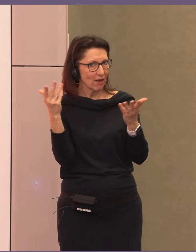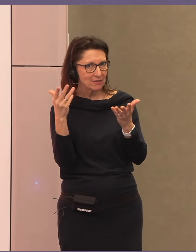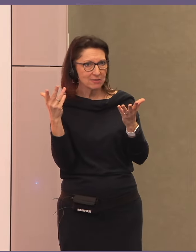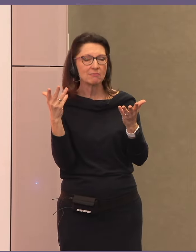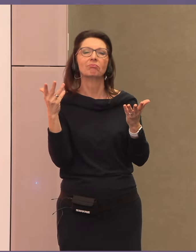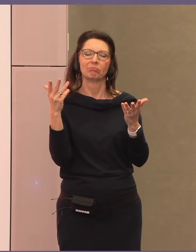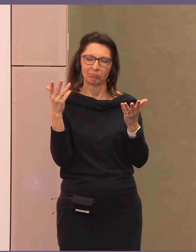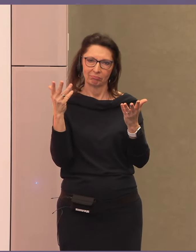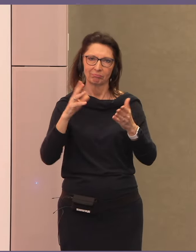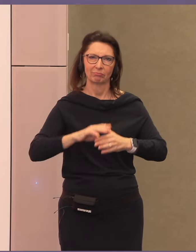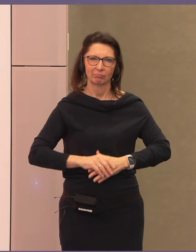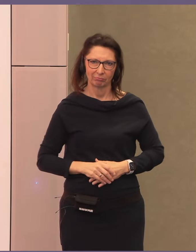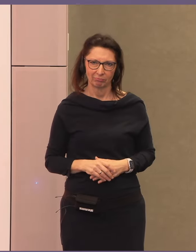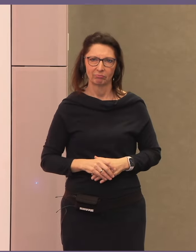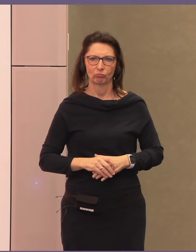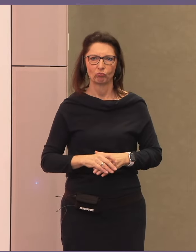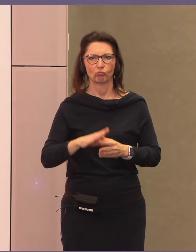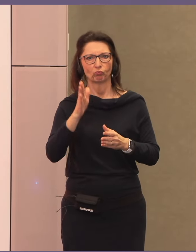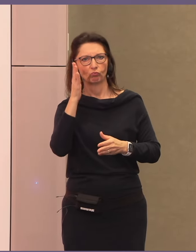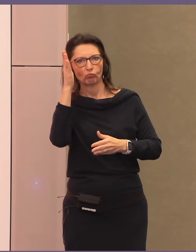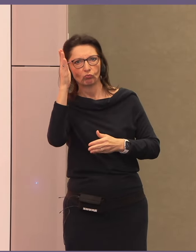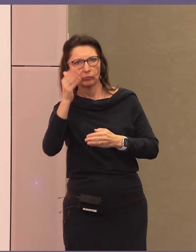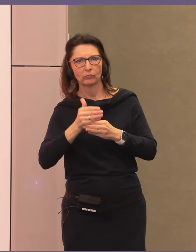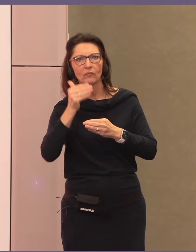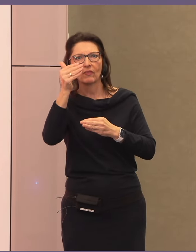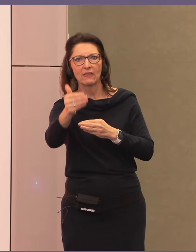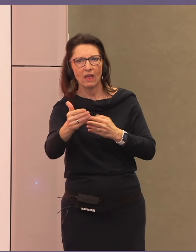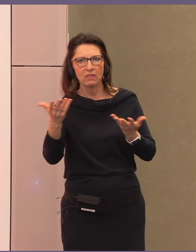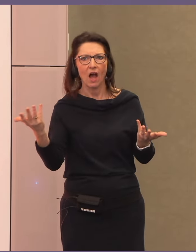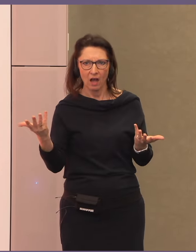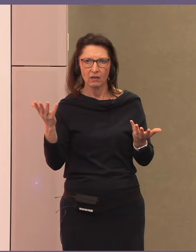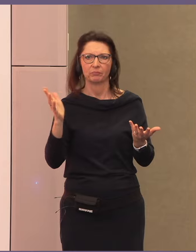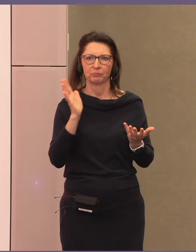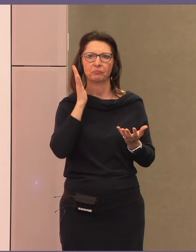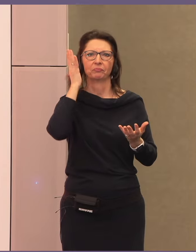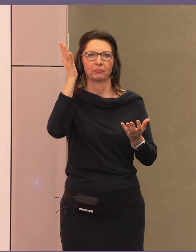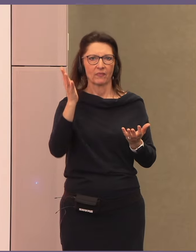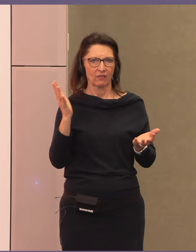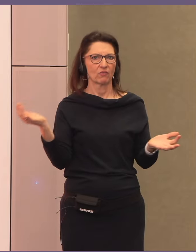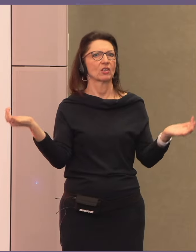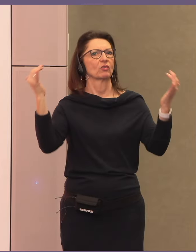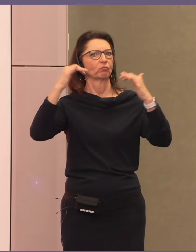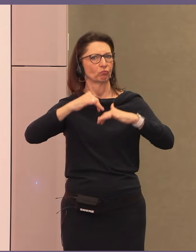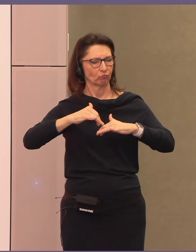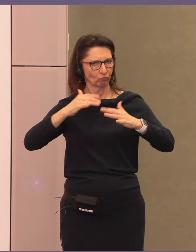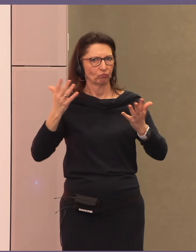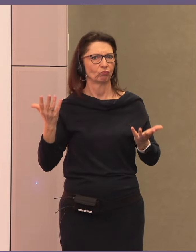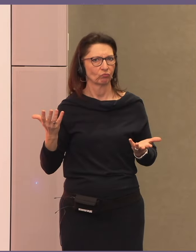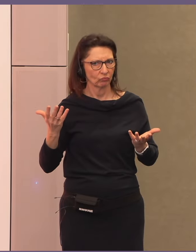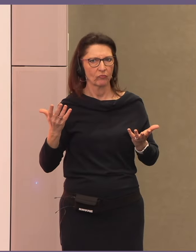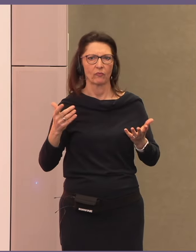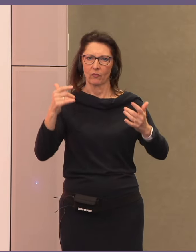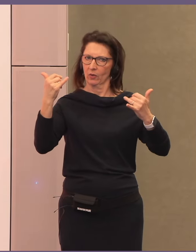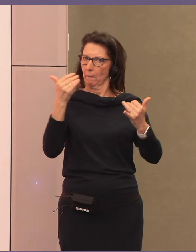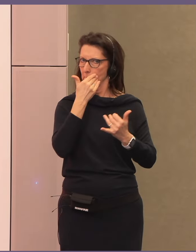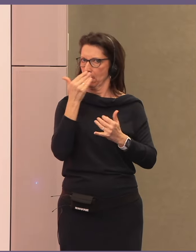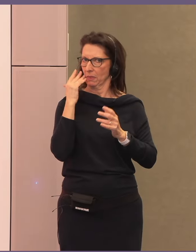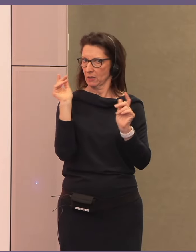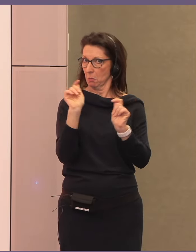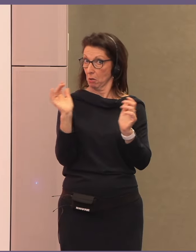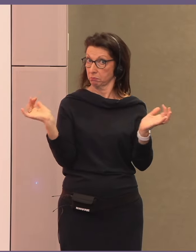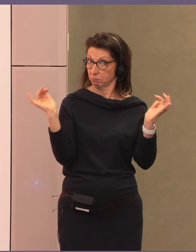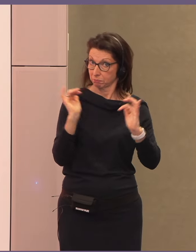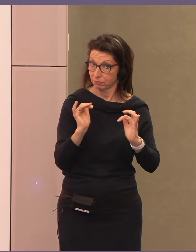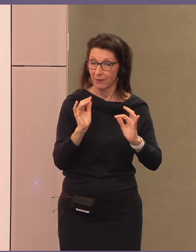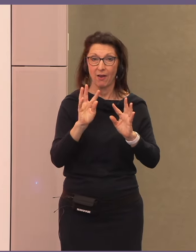dann in weiterer Folge uns sozusagen zusammentreffen werden. Alle, die hier im Haus sind, im Rahmen der Mittagspause und dann